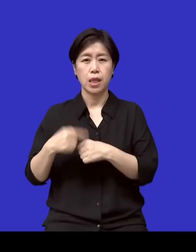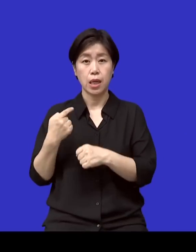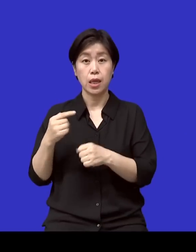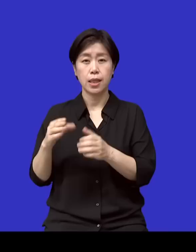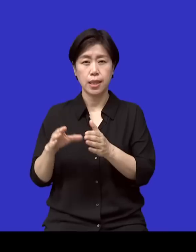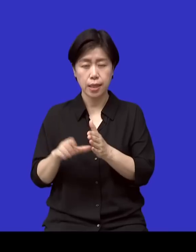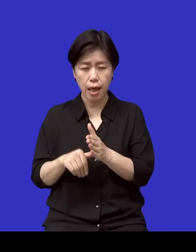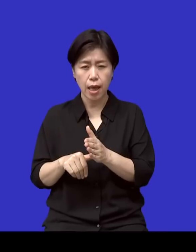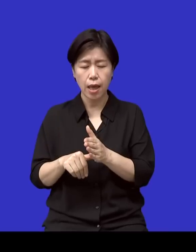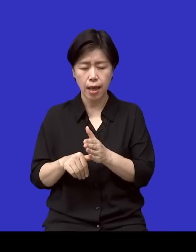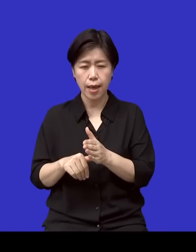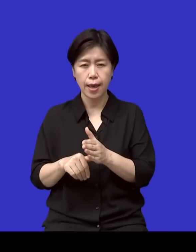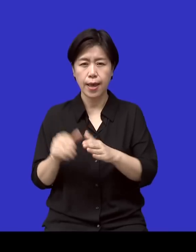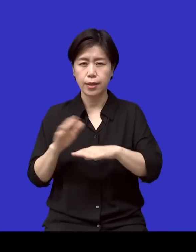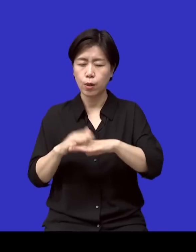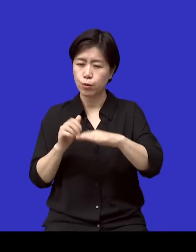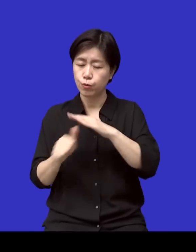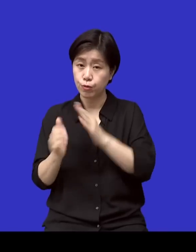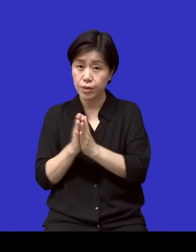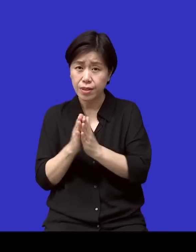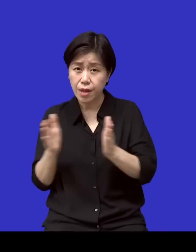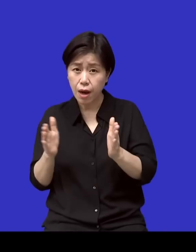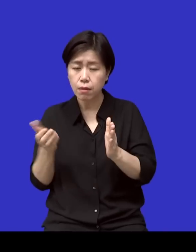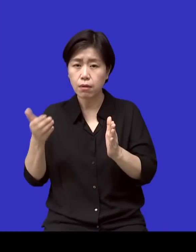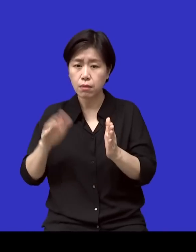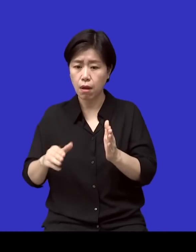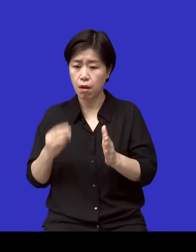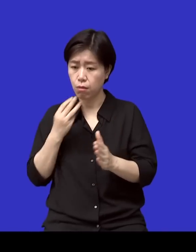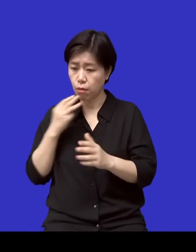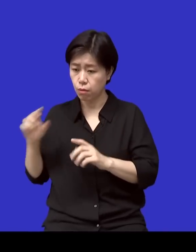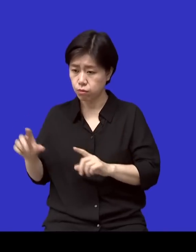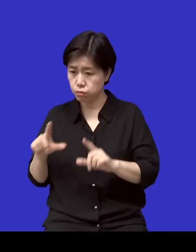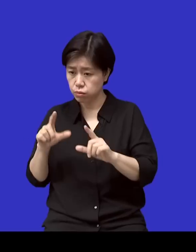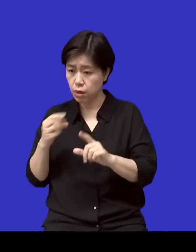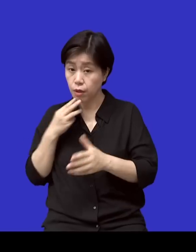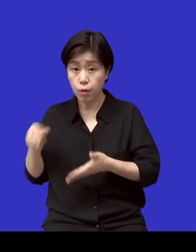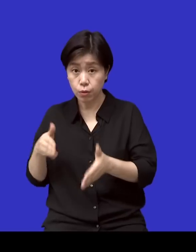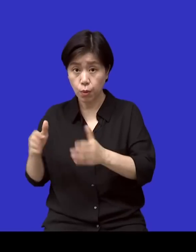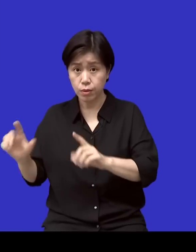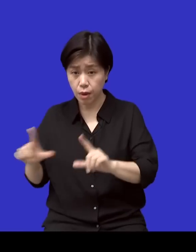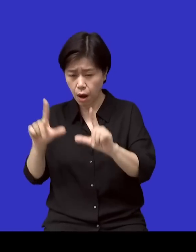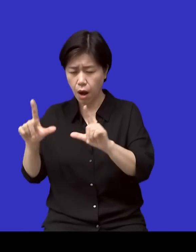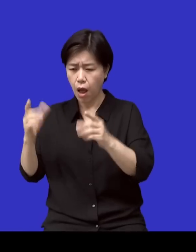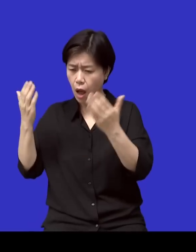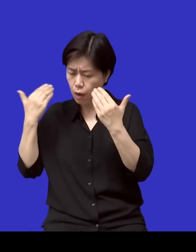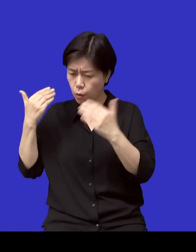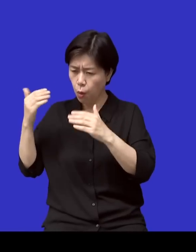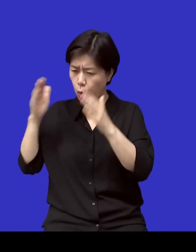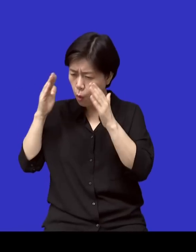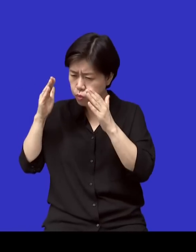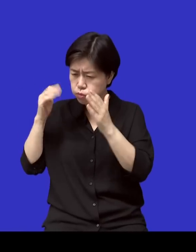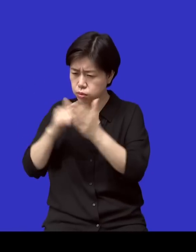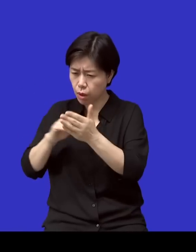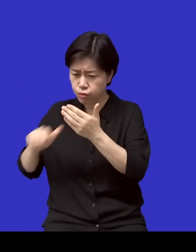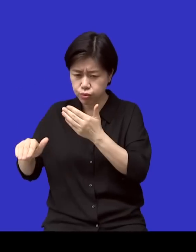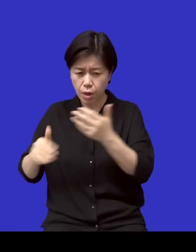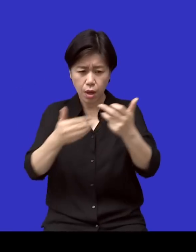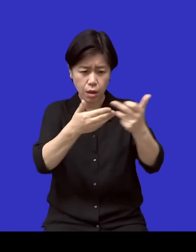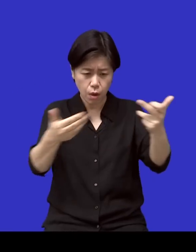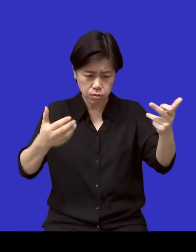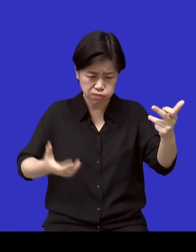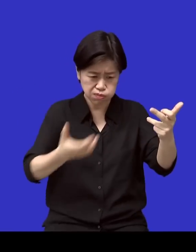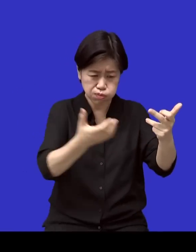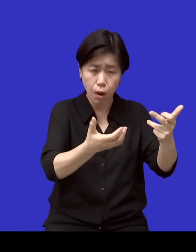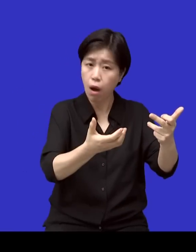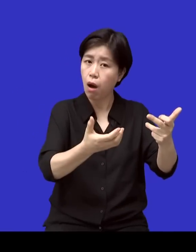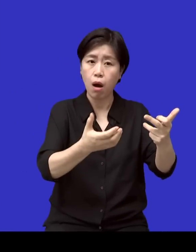스키를 하다가 예. 도저히 경기도에서는 제가 학교를 다니면서 스키를 네, 탈 수가 없더라고요. 그렇죠. 그래서 좀 더